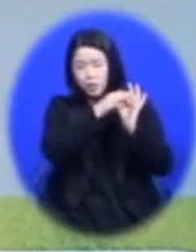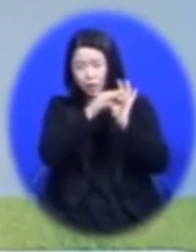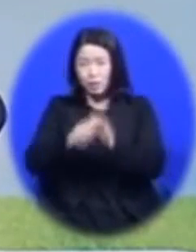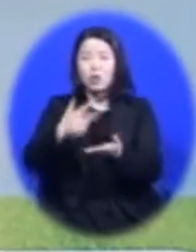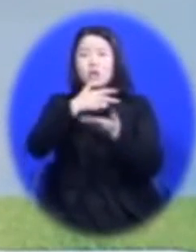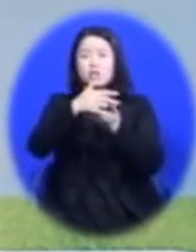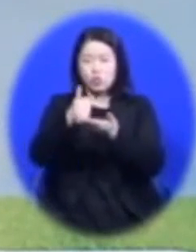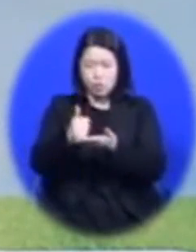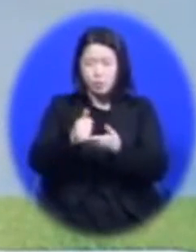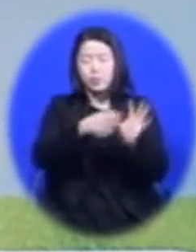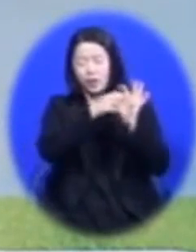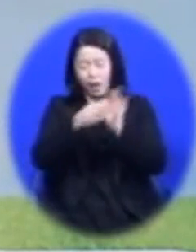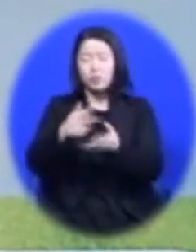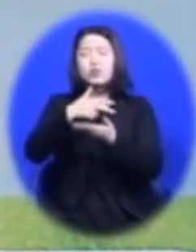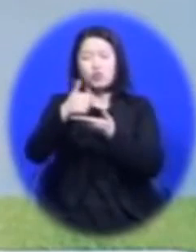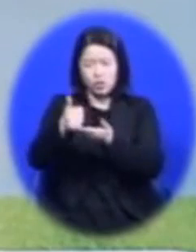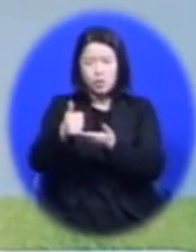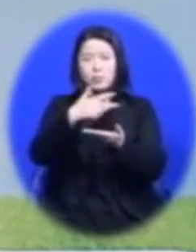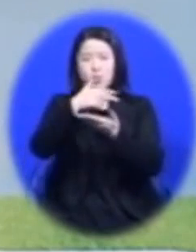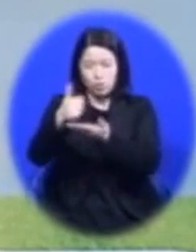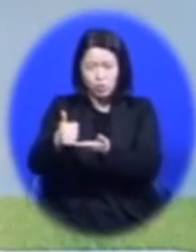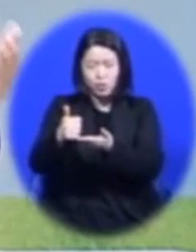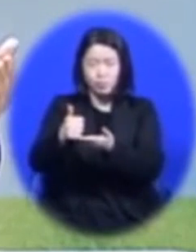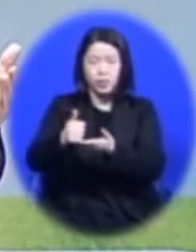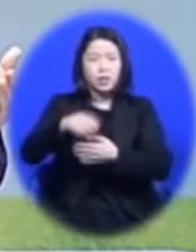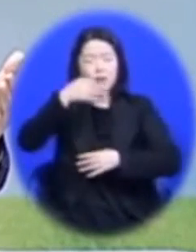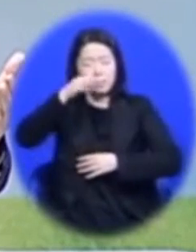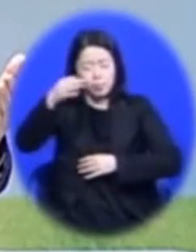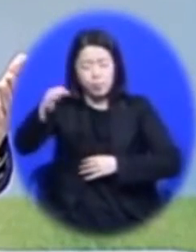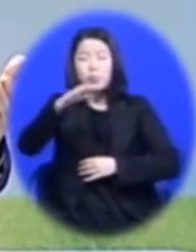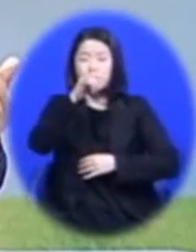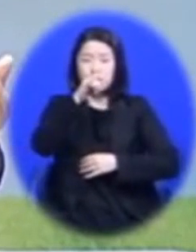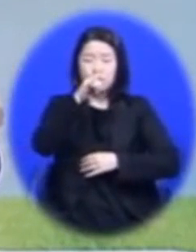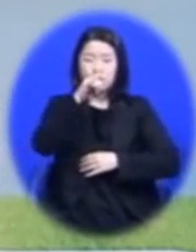주님, 계속 주님, 계속 주님하고 주님을 부르고 있어요.